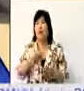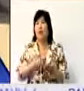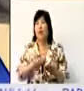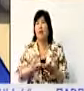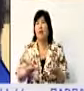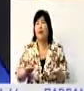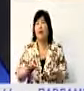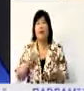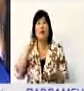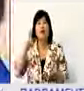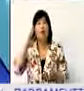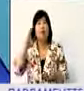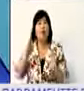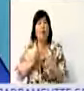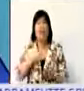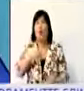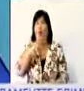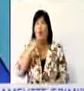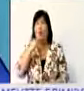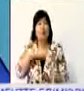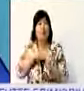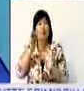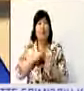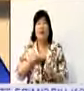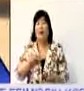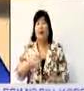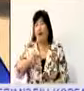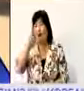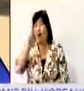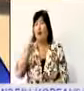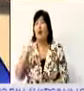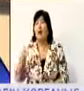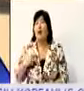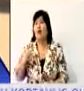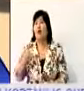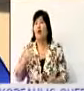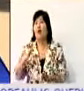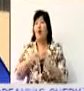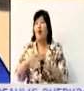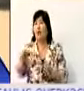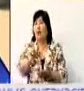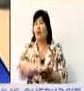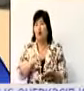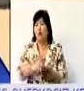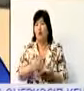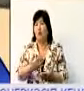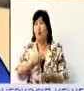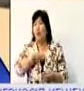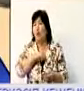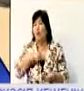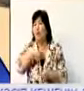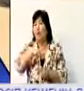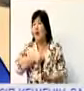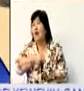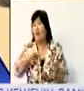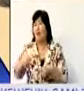неге бағынбаған кезең, орыстарға түгелменен. Қан әскер жіберген Тұрсынбай датқаны ауылды шауып, өзін байлап алып келіңдер деп.